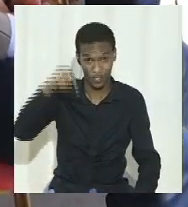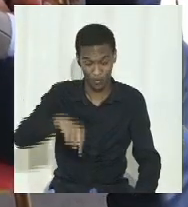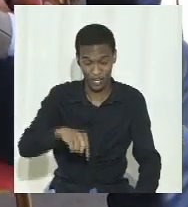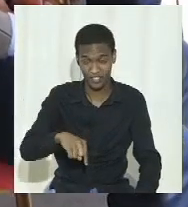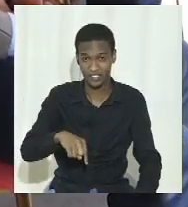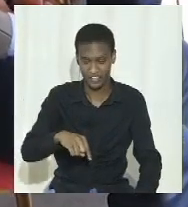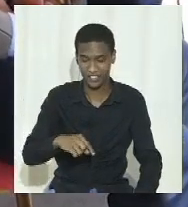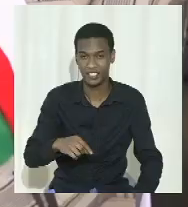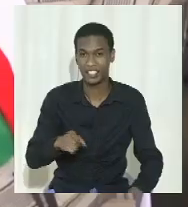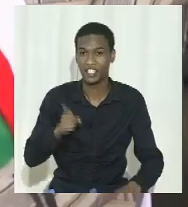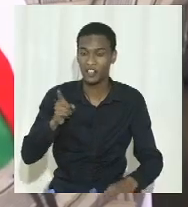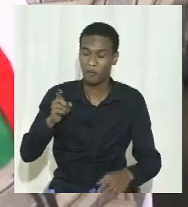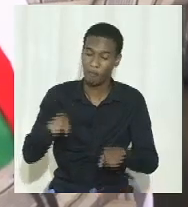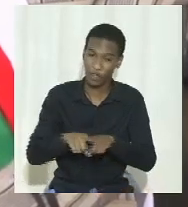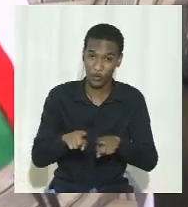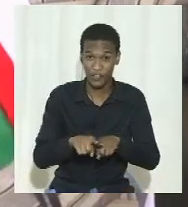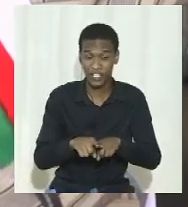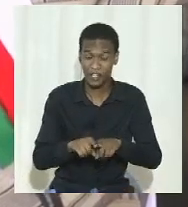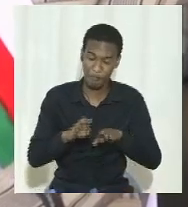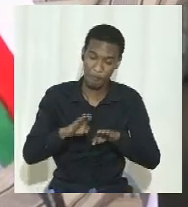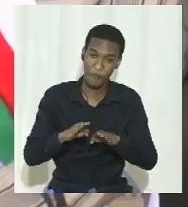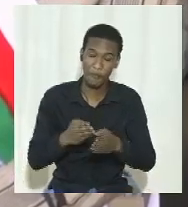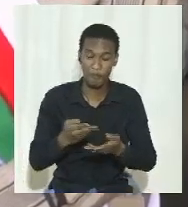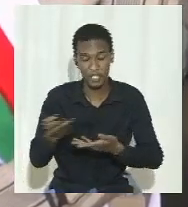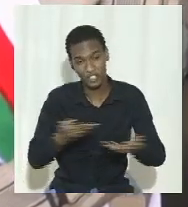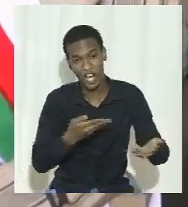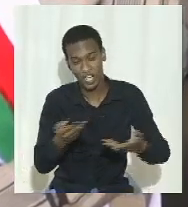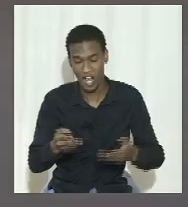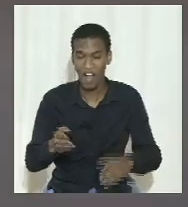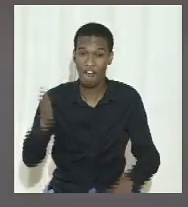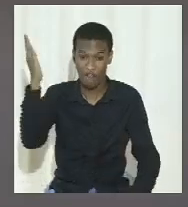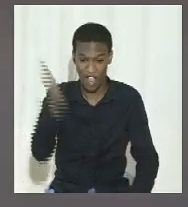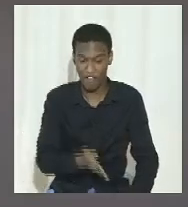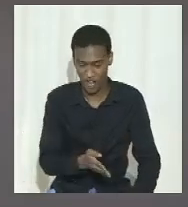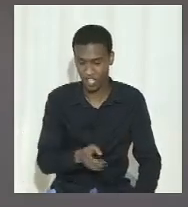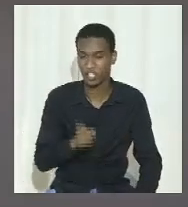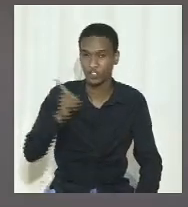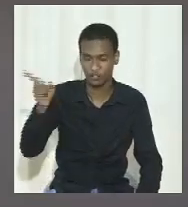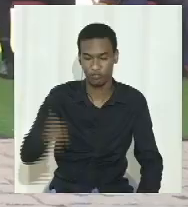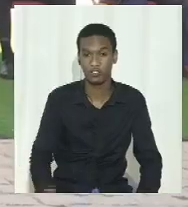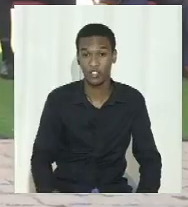ho fametrahan'ilay fitsinjaram-pahefana tena izy. Izy ity no galeria kômersialy